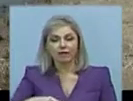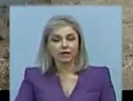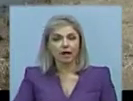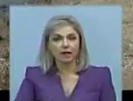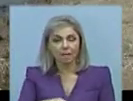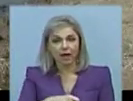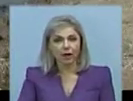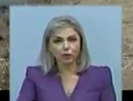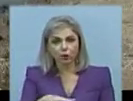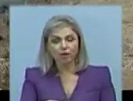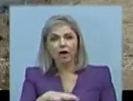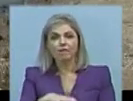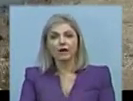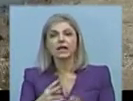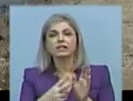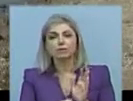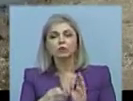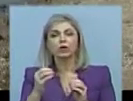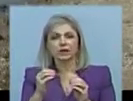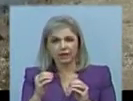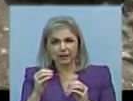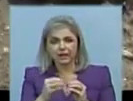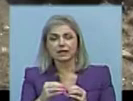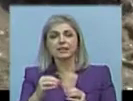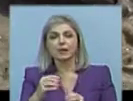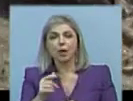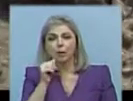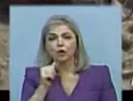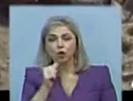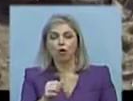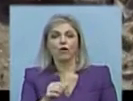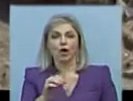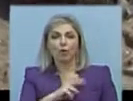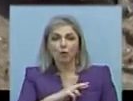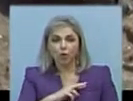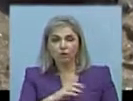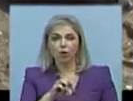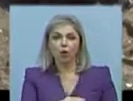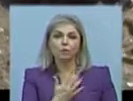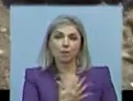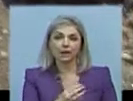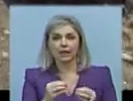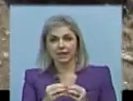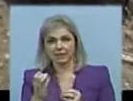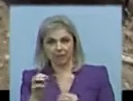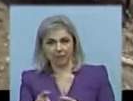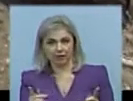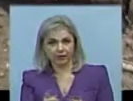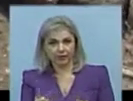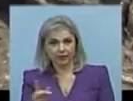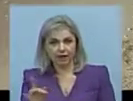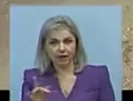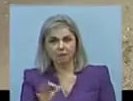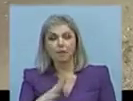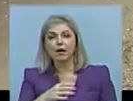Виявили 1740 особин загиблого бичка розміром від 5 до 15 сантиметрів. Також фахівцями було відібрано проби води